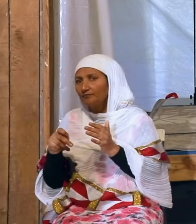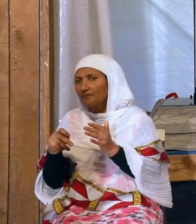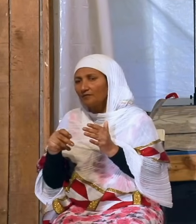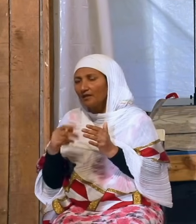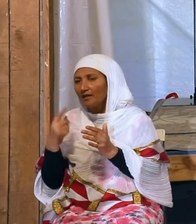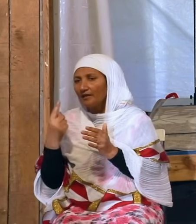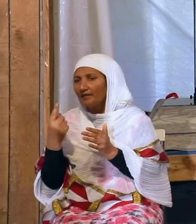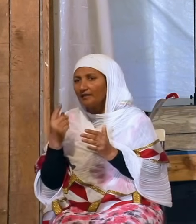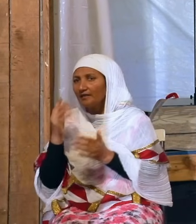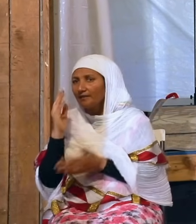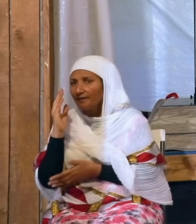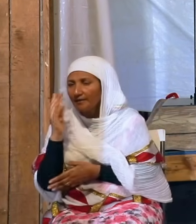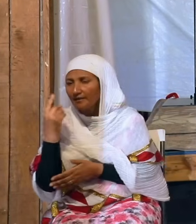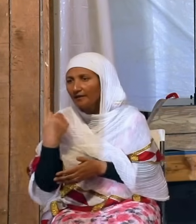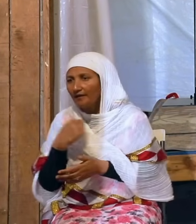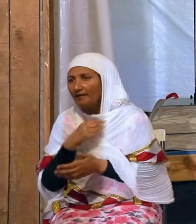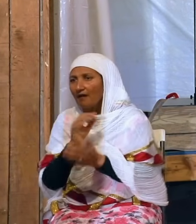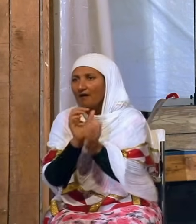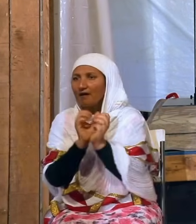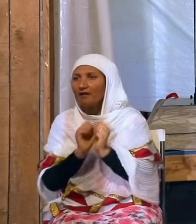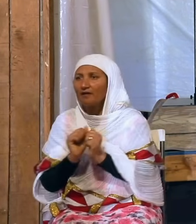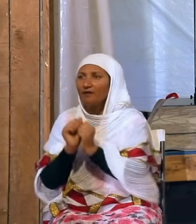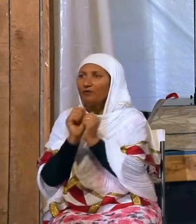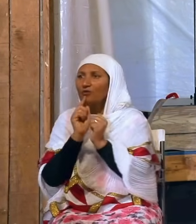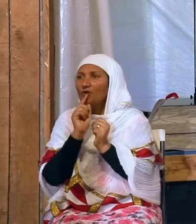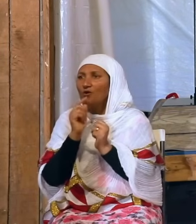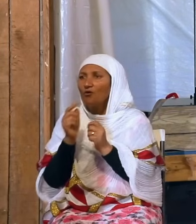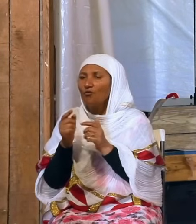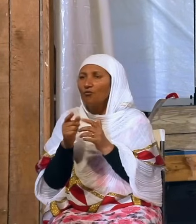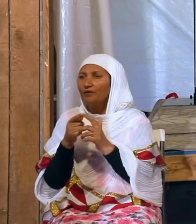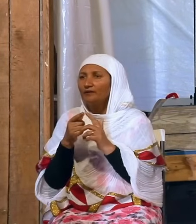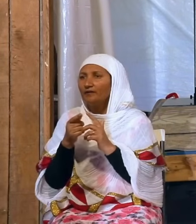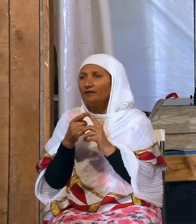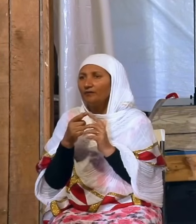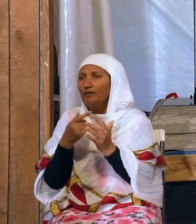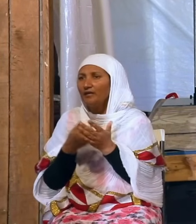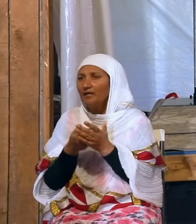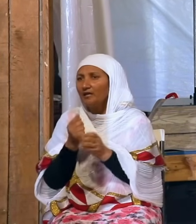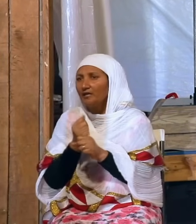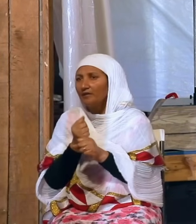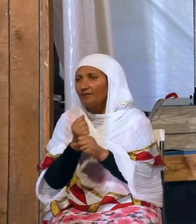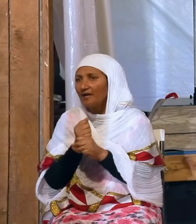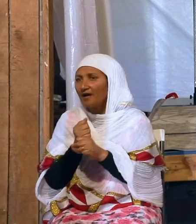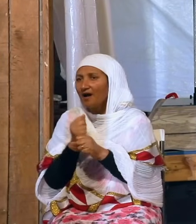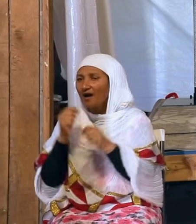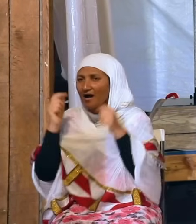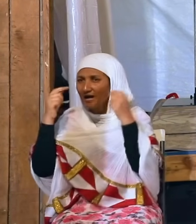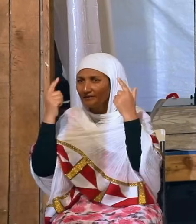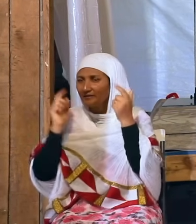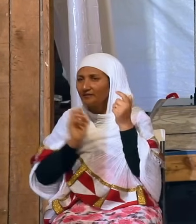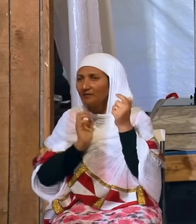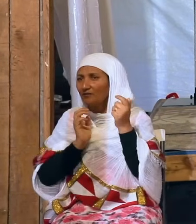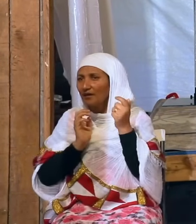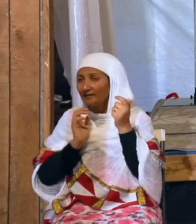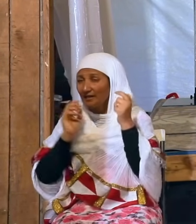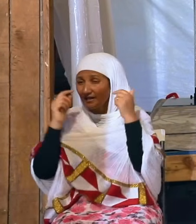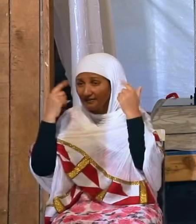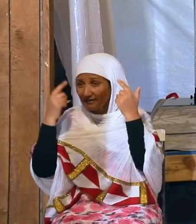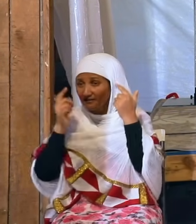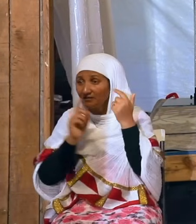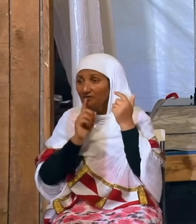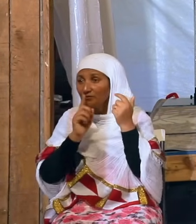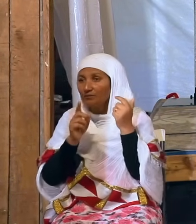አንደኛ እግዚአብሔር ከኛ ጋር ነው ሁለተኛ ይሄ ግብር ግብረ ኃጢያት ነው የጨለማ ሥራ ነው ቢያበሩበት